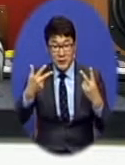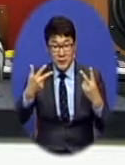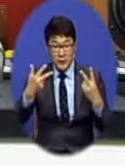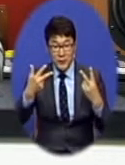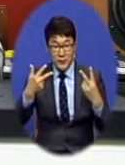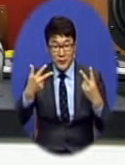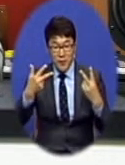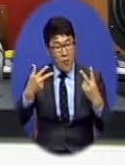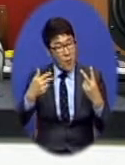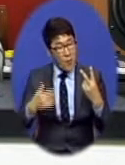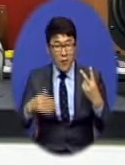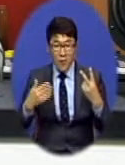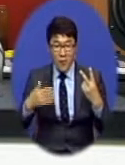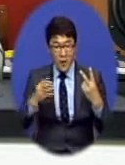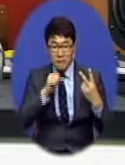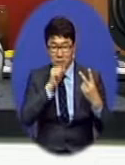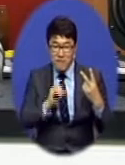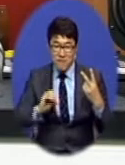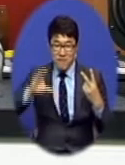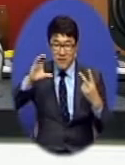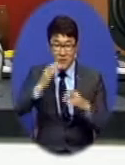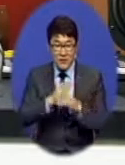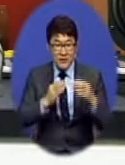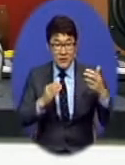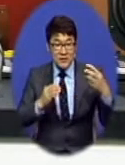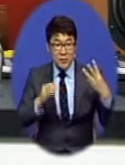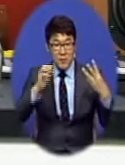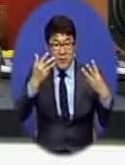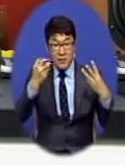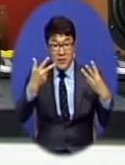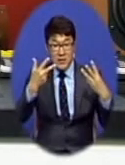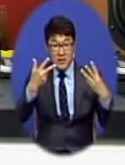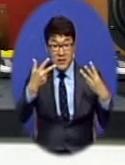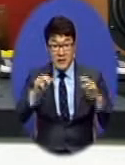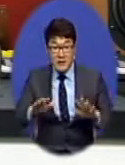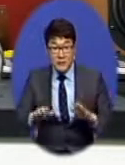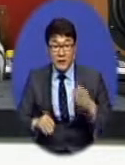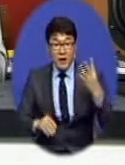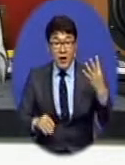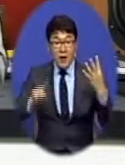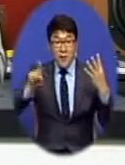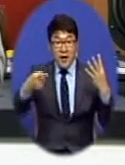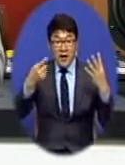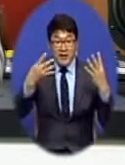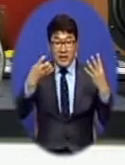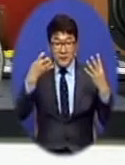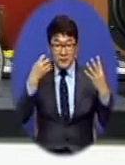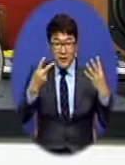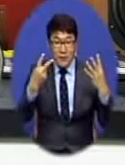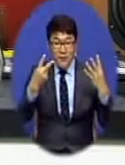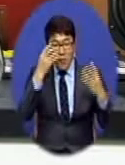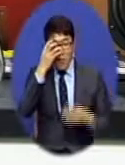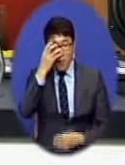137표. 어이구. 많이 올라갔습니다. 3번 87표. 네. 그리고 네. 오늘 이저몽님 4번이죠. 142표.